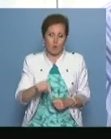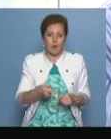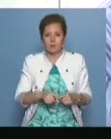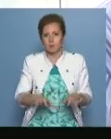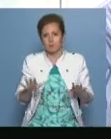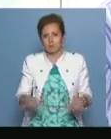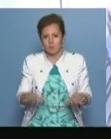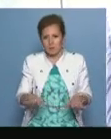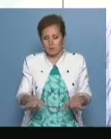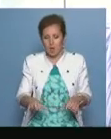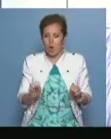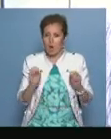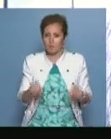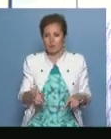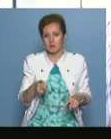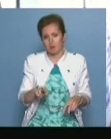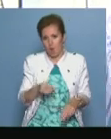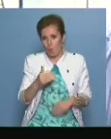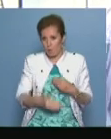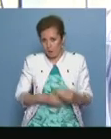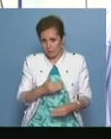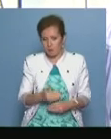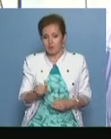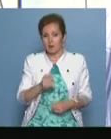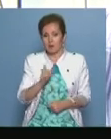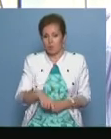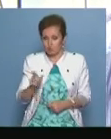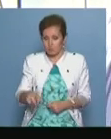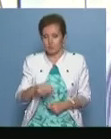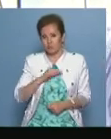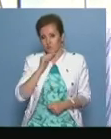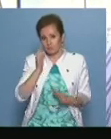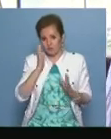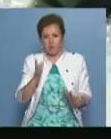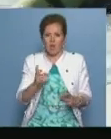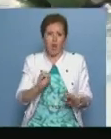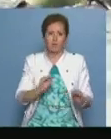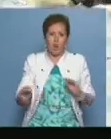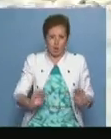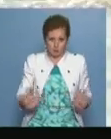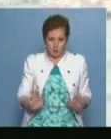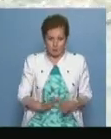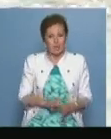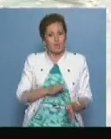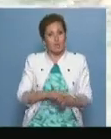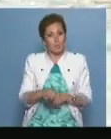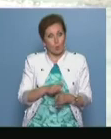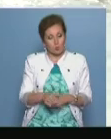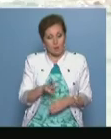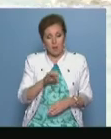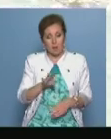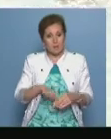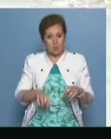места опасны для купания граждан. То есть, ну, не оборудованы, в общем. Соблюдать меры безопасности на